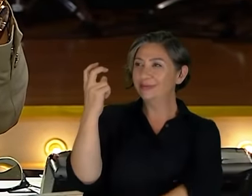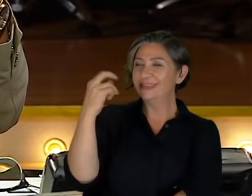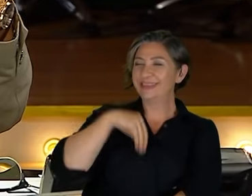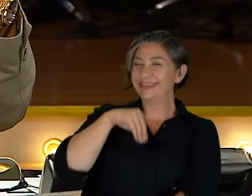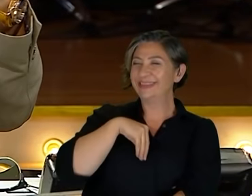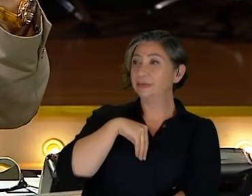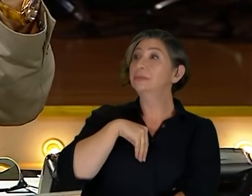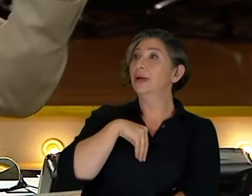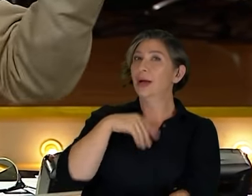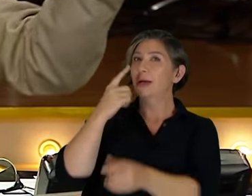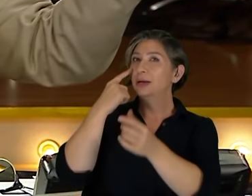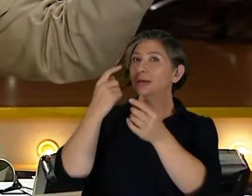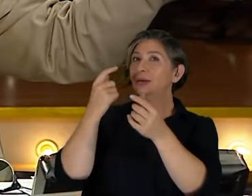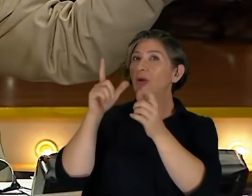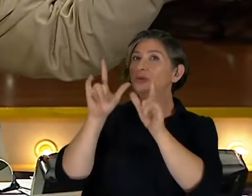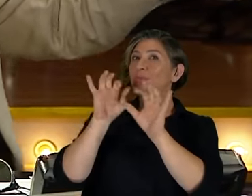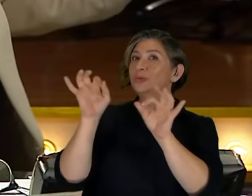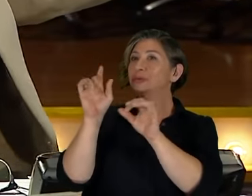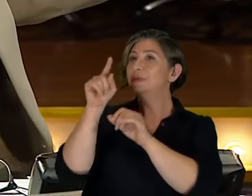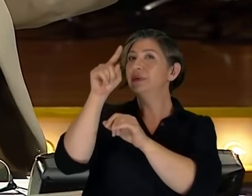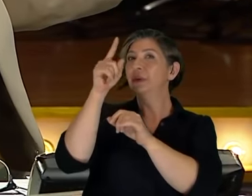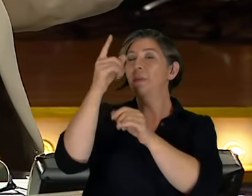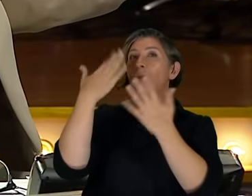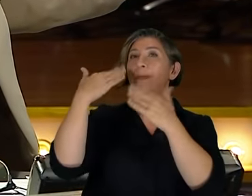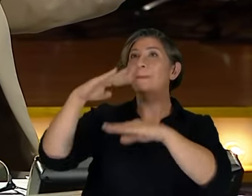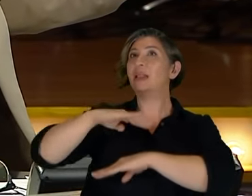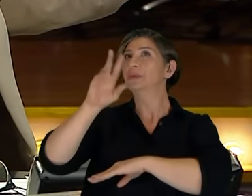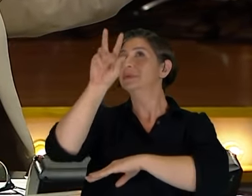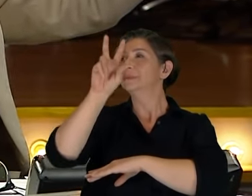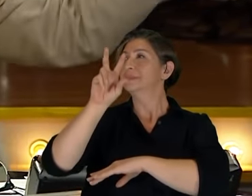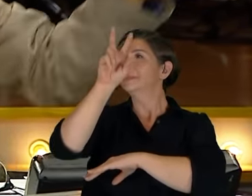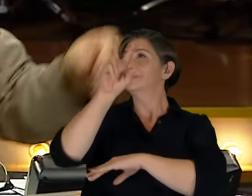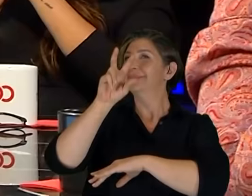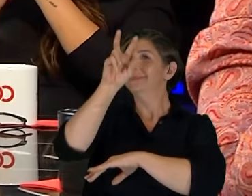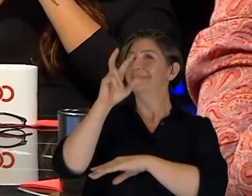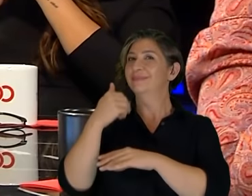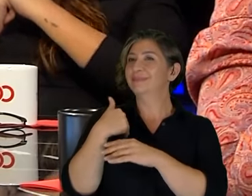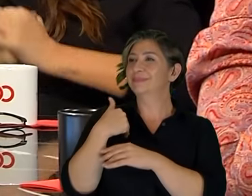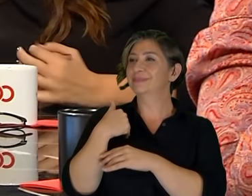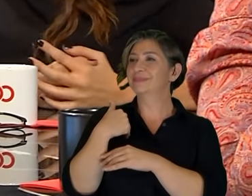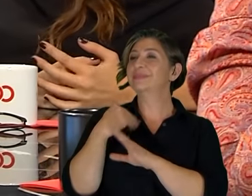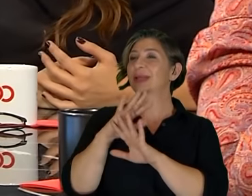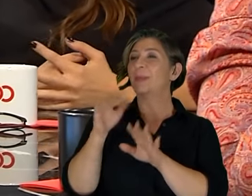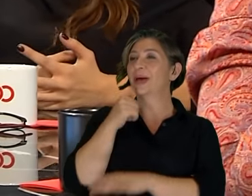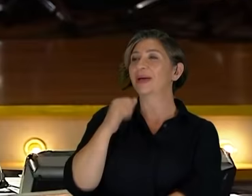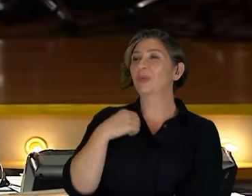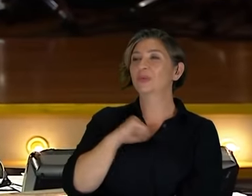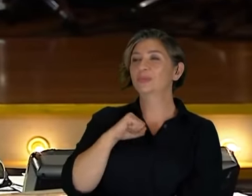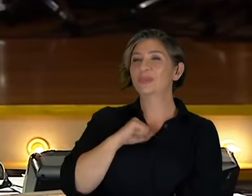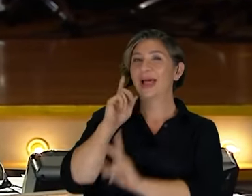baktığını düşündüm. Fakat sonra lüzumsuz yere şuradaki balkona baktığını anladım. Ondan sonra dedim ki tamam abi.